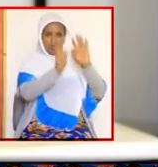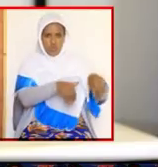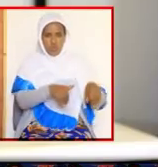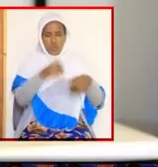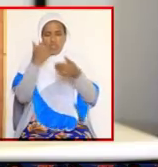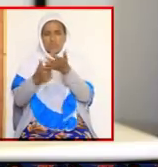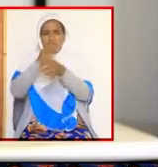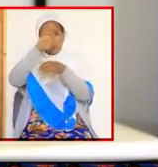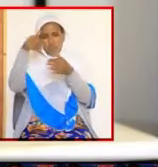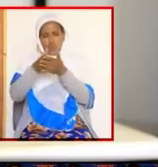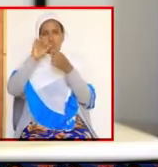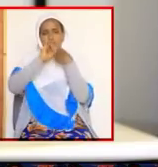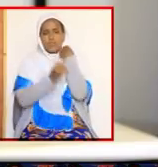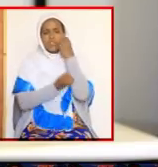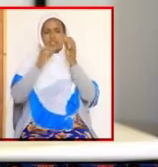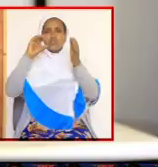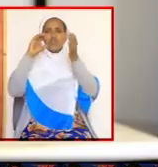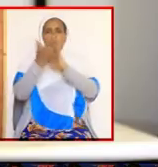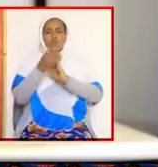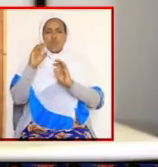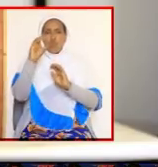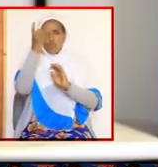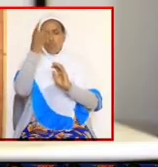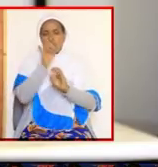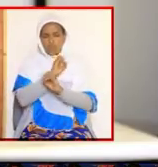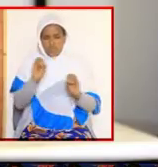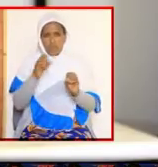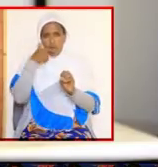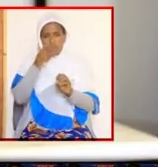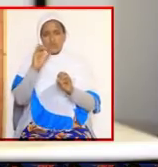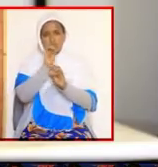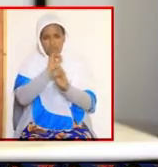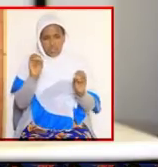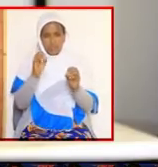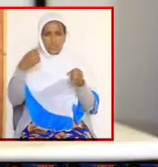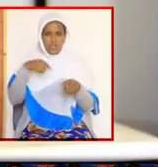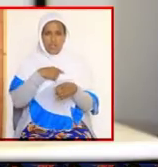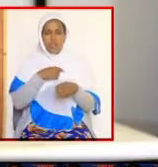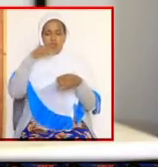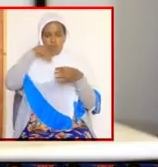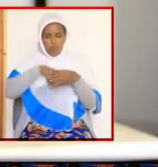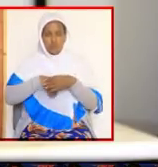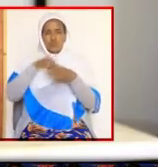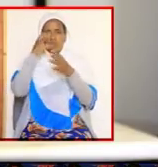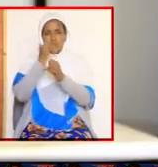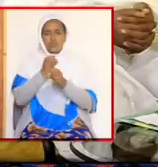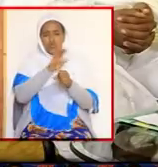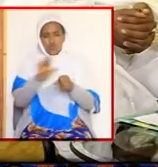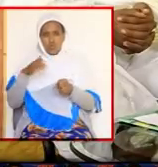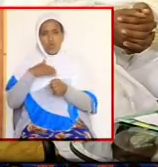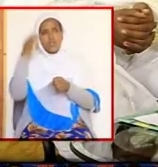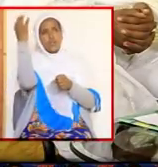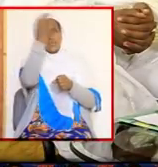ነው። እንግዲህ ለሁሉም መሰረት የሆነው እኮ ምንም አለን ምንም እኛ በውስጧ ያለነው